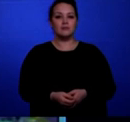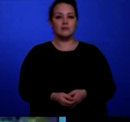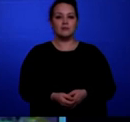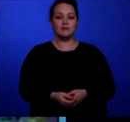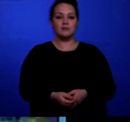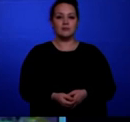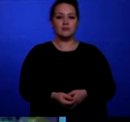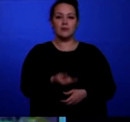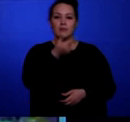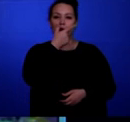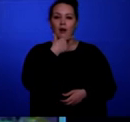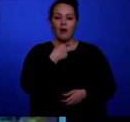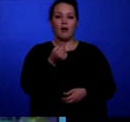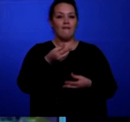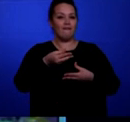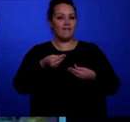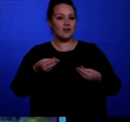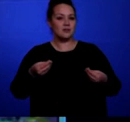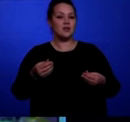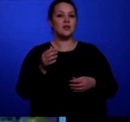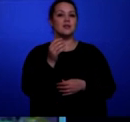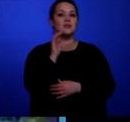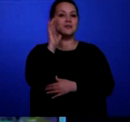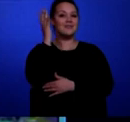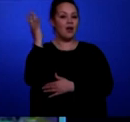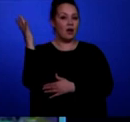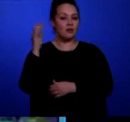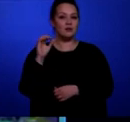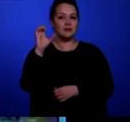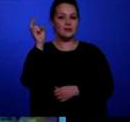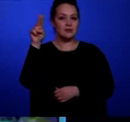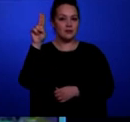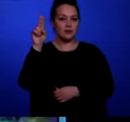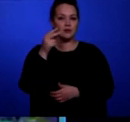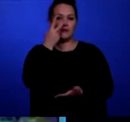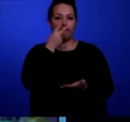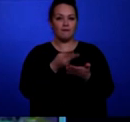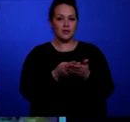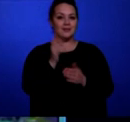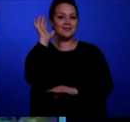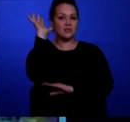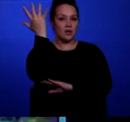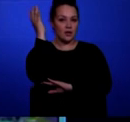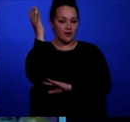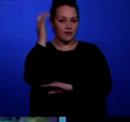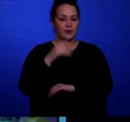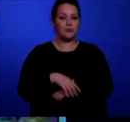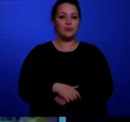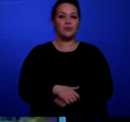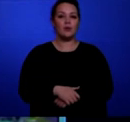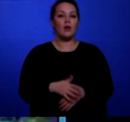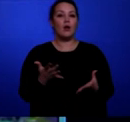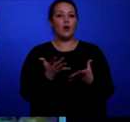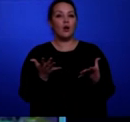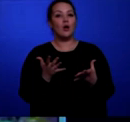сад. Потому что, посмотрите, вот здесь мы видим наши деревья. Деревья,